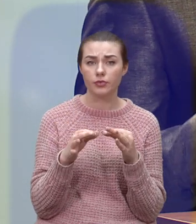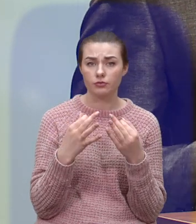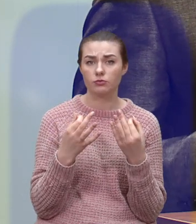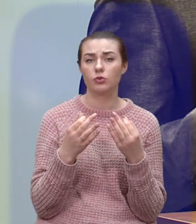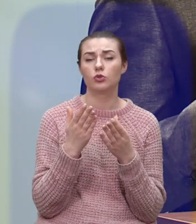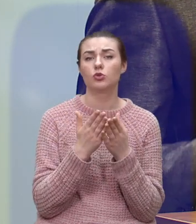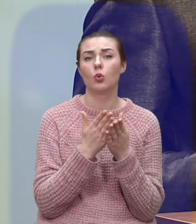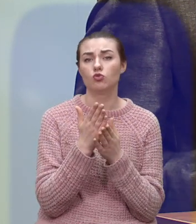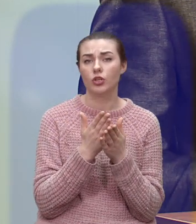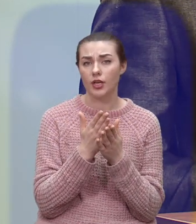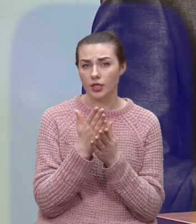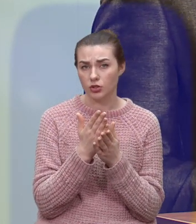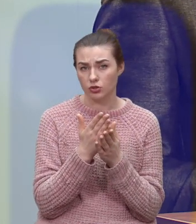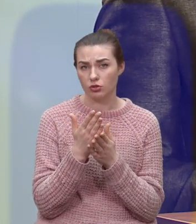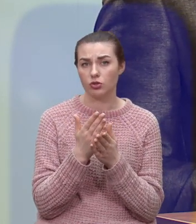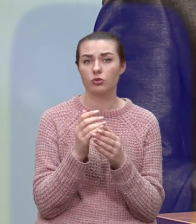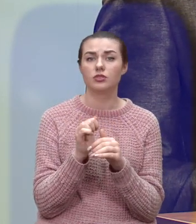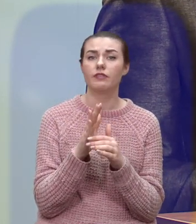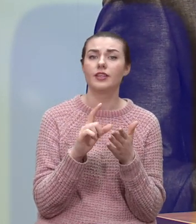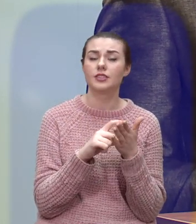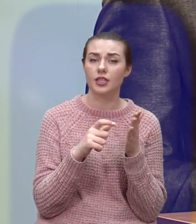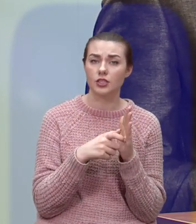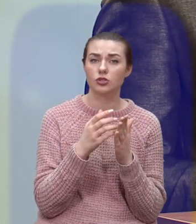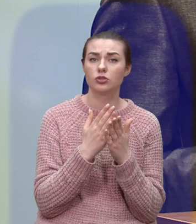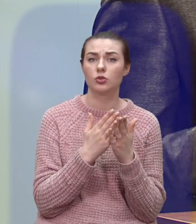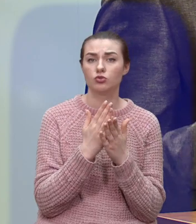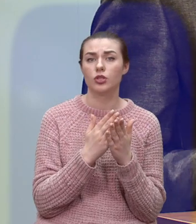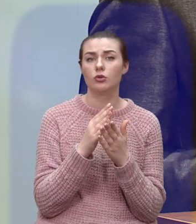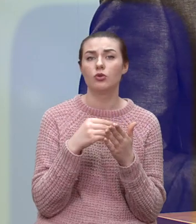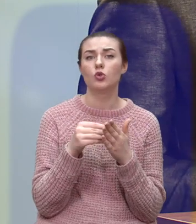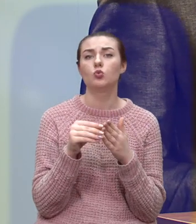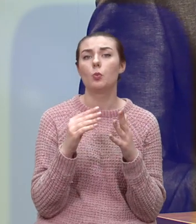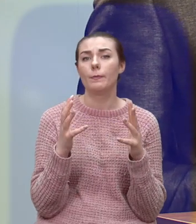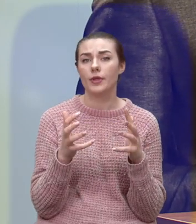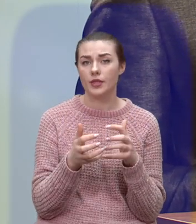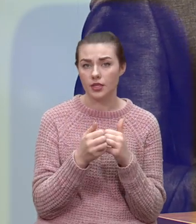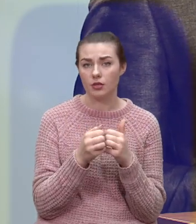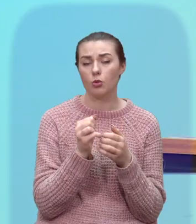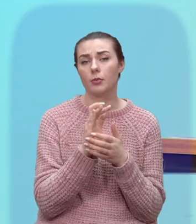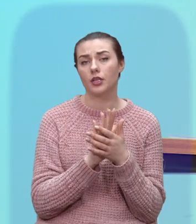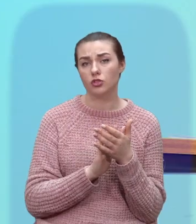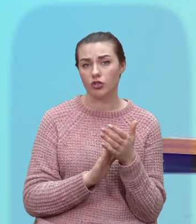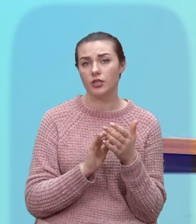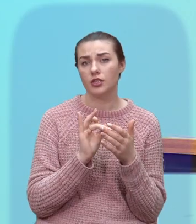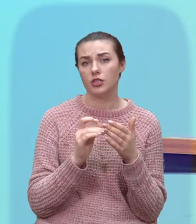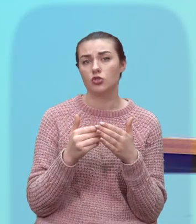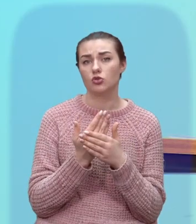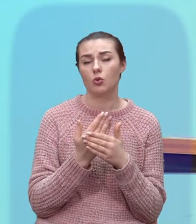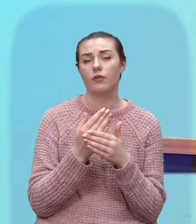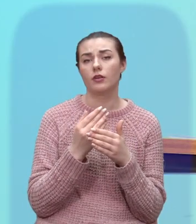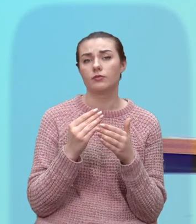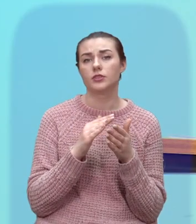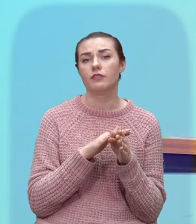позволит служению в этом святилище служению искупительном у продолжаться и